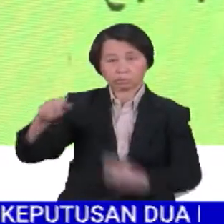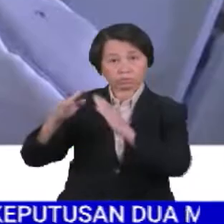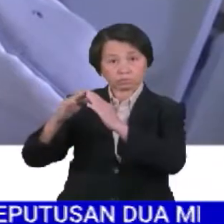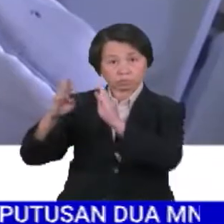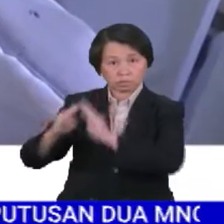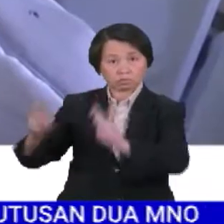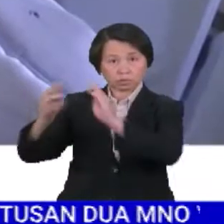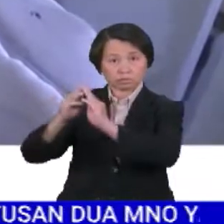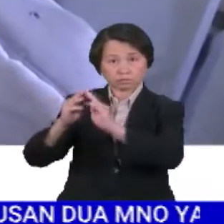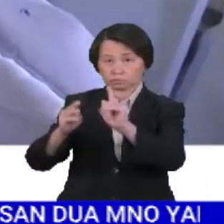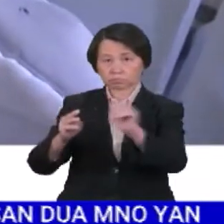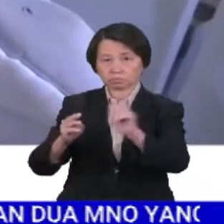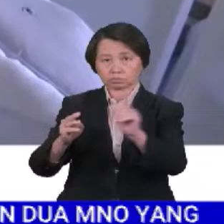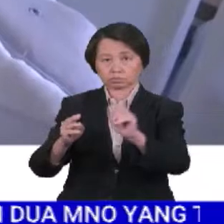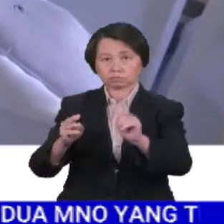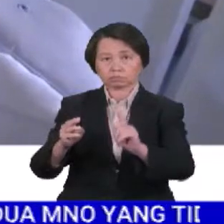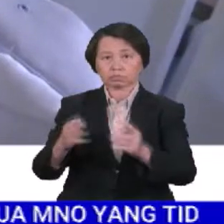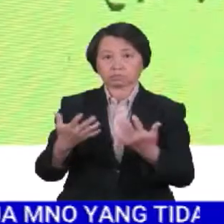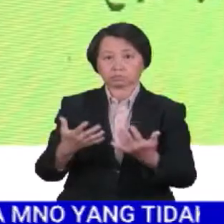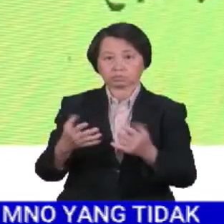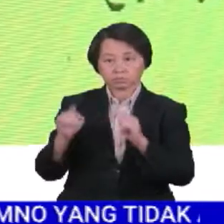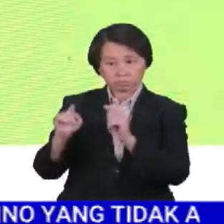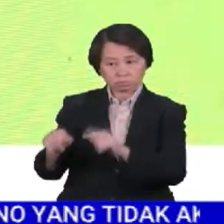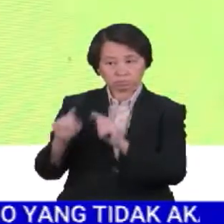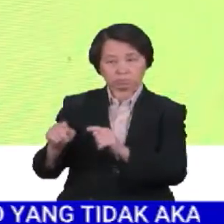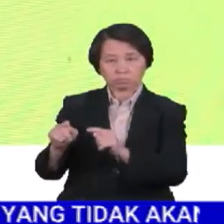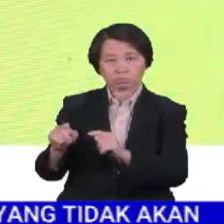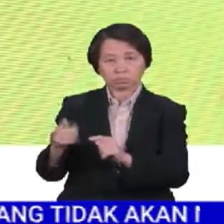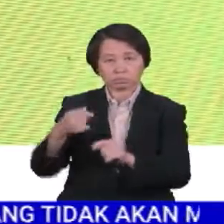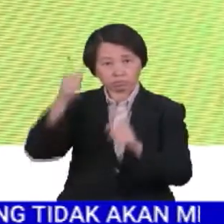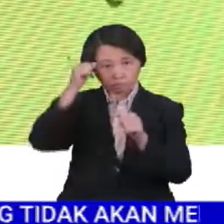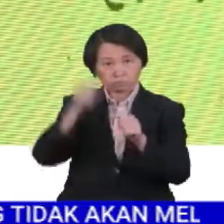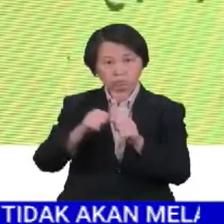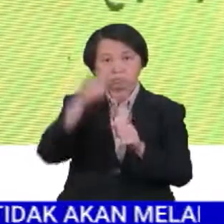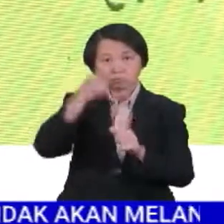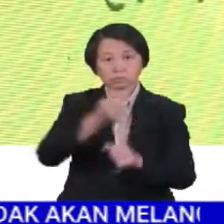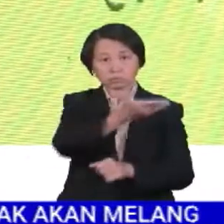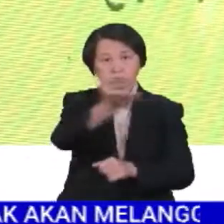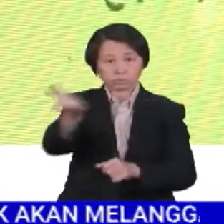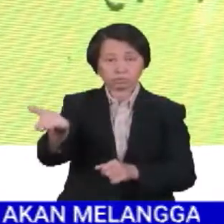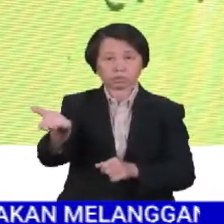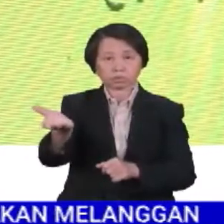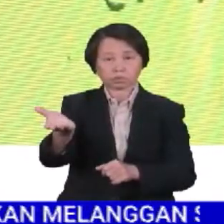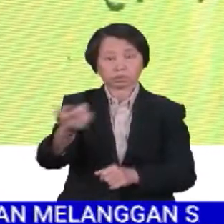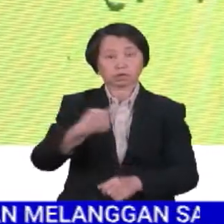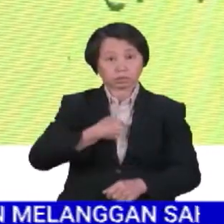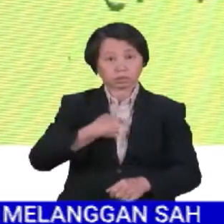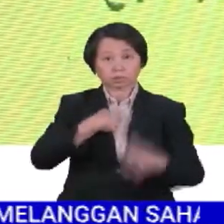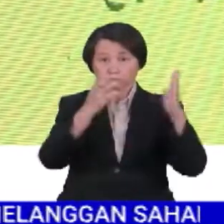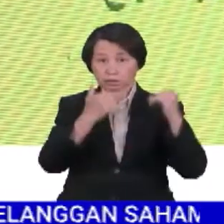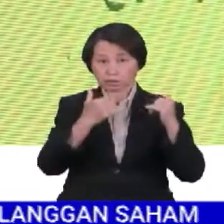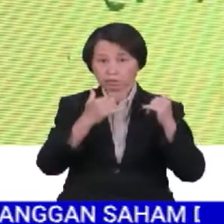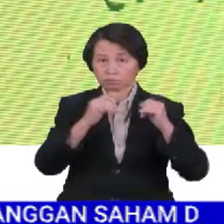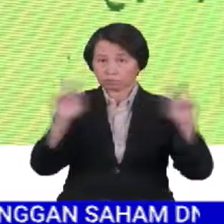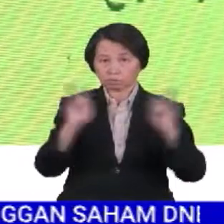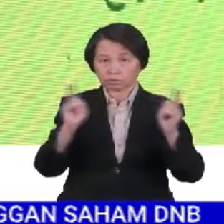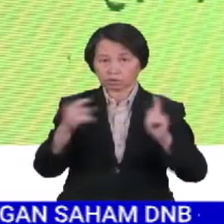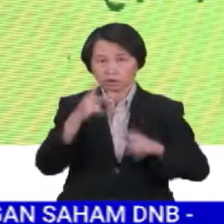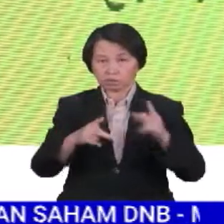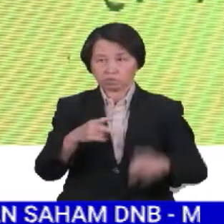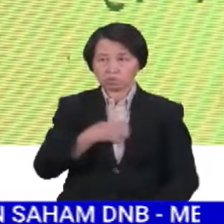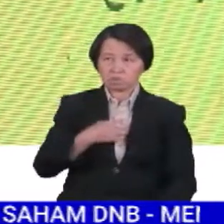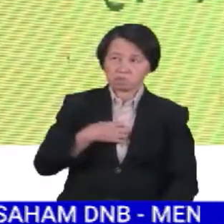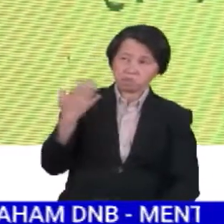ini. Jadilah ini satu ingatan kepada kita semua. Dan saya harap tidak ada yang